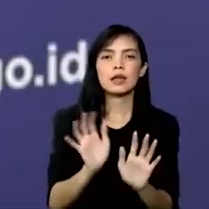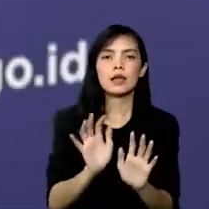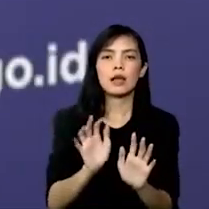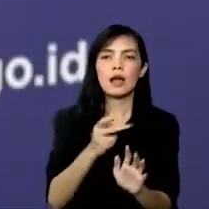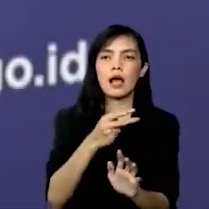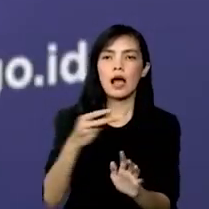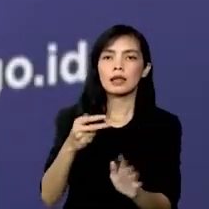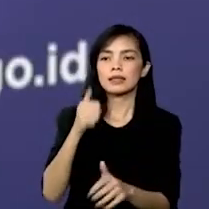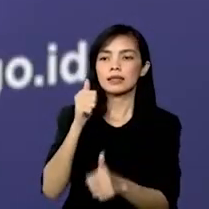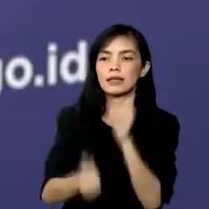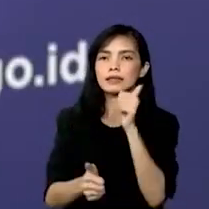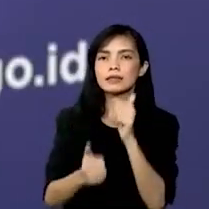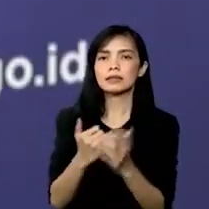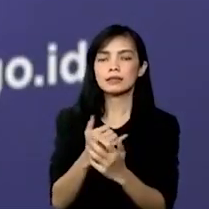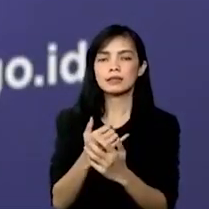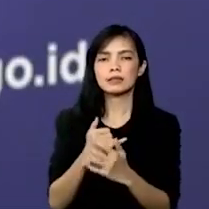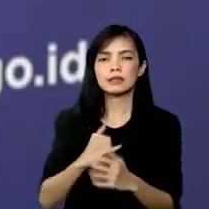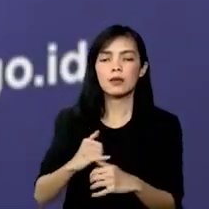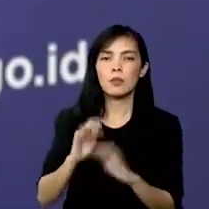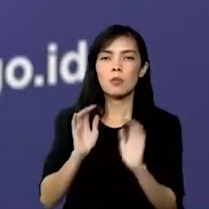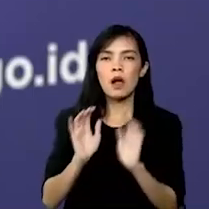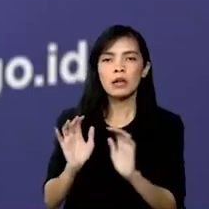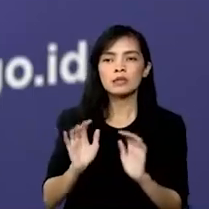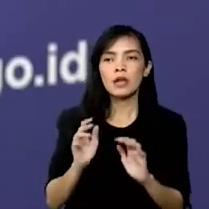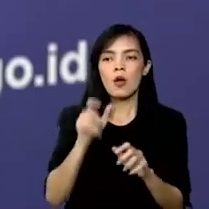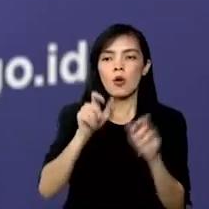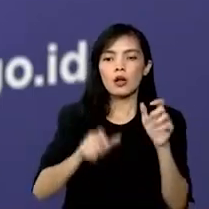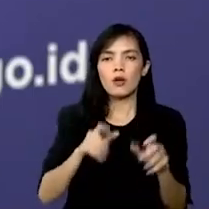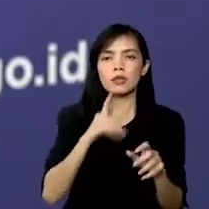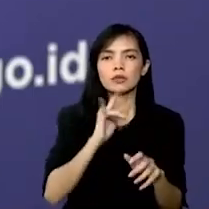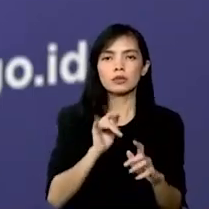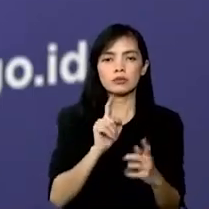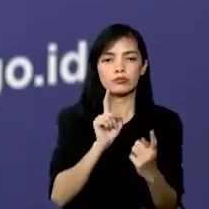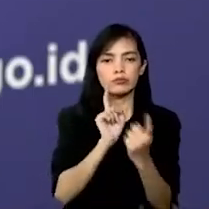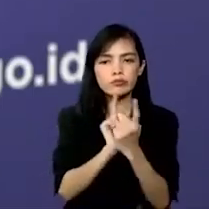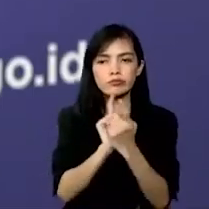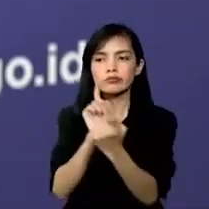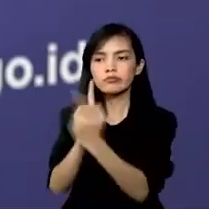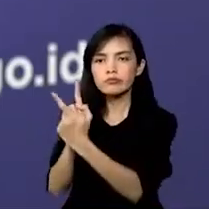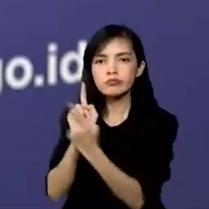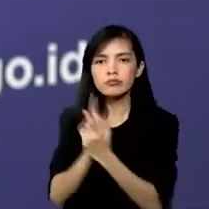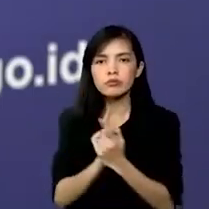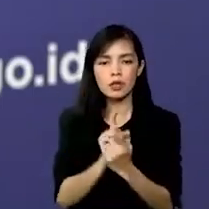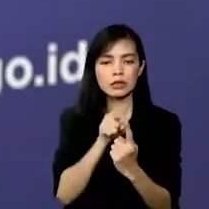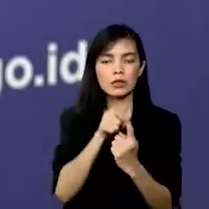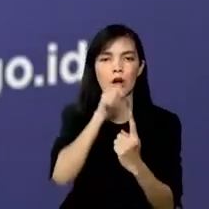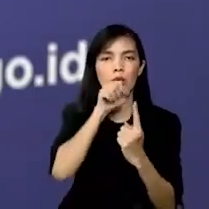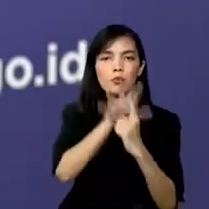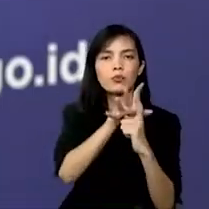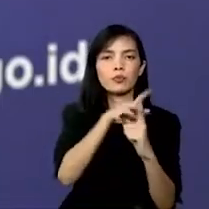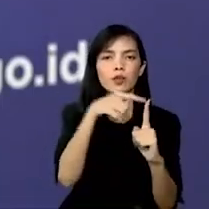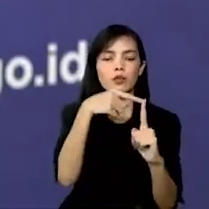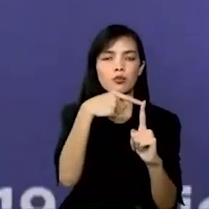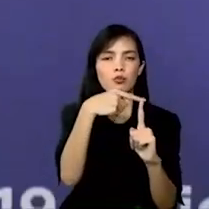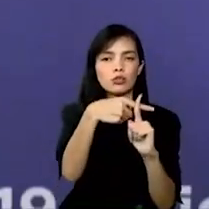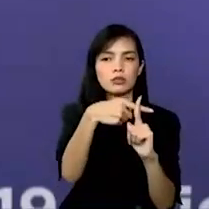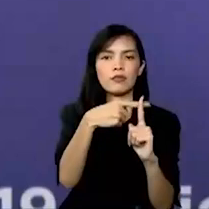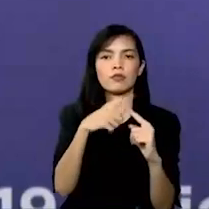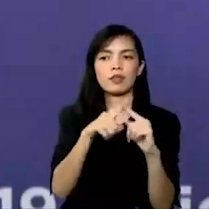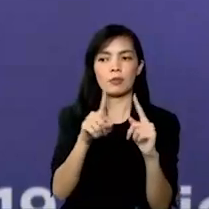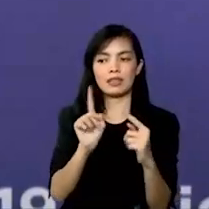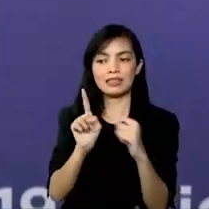dites secara masif ini adalah orang-orang yang dianggap itu punya kontak erat dengan penderita copy 19 betul ya